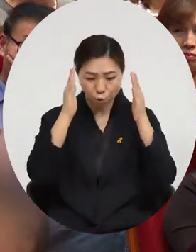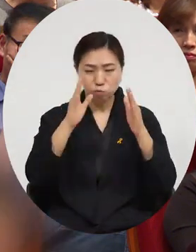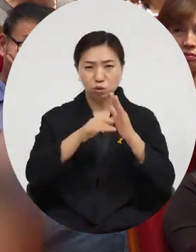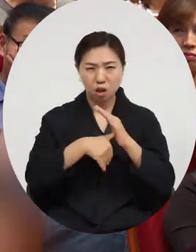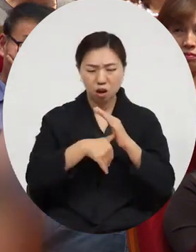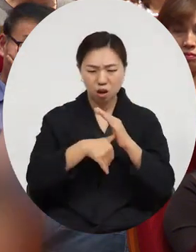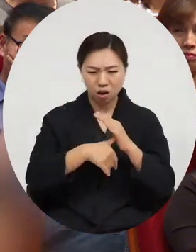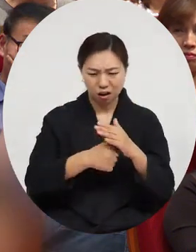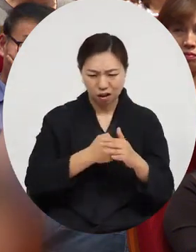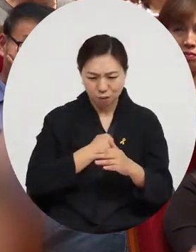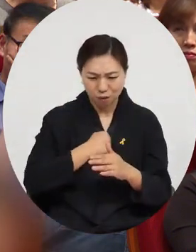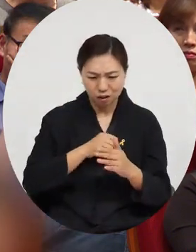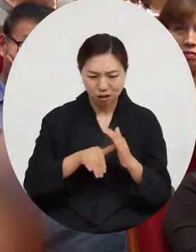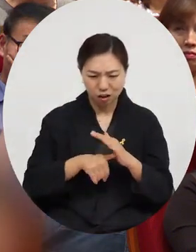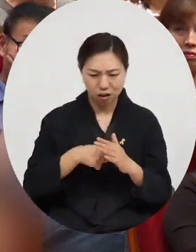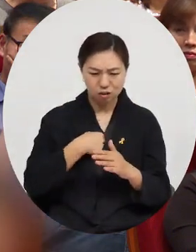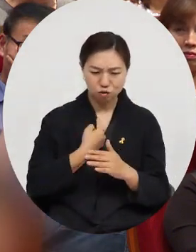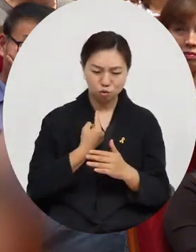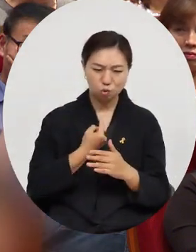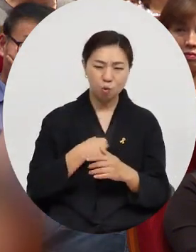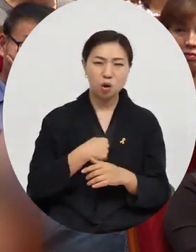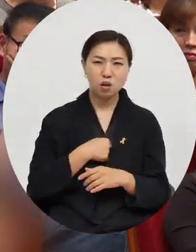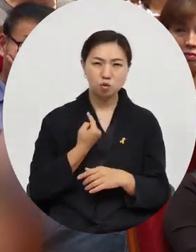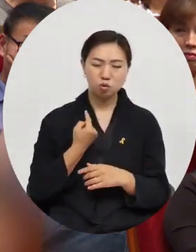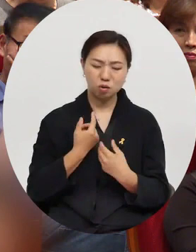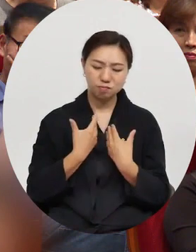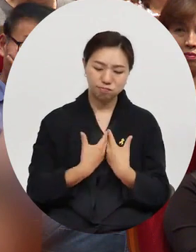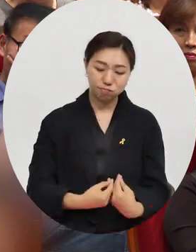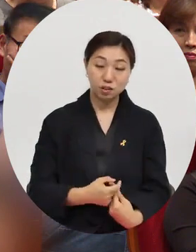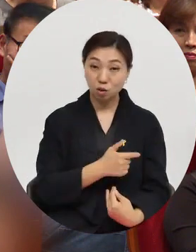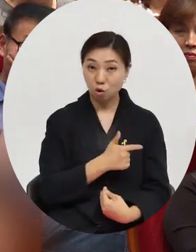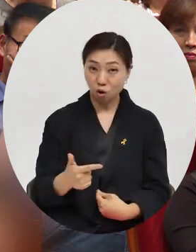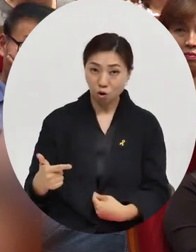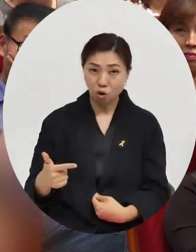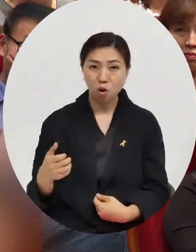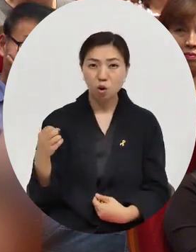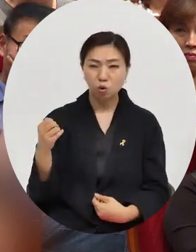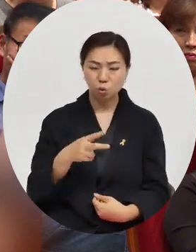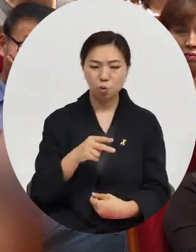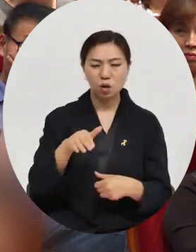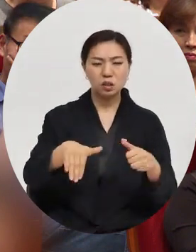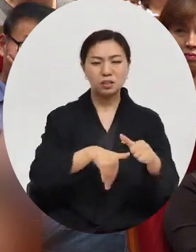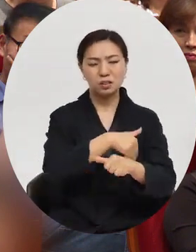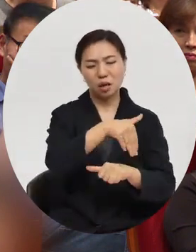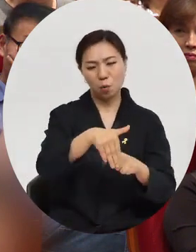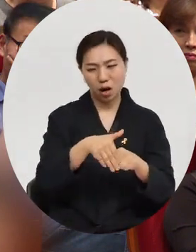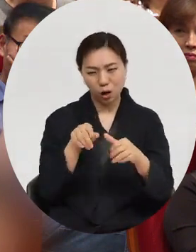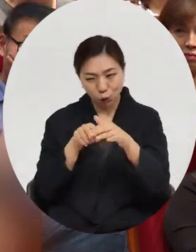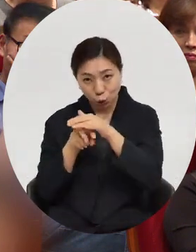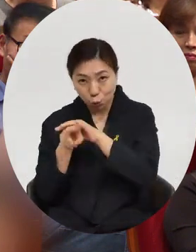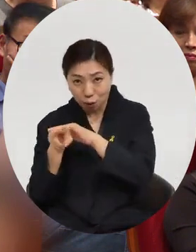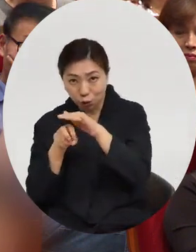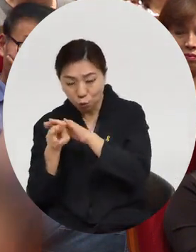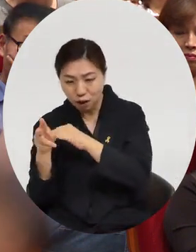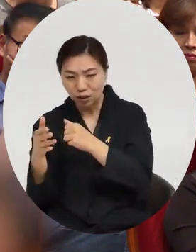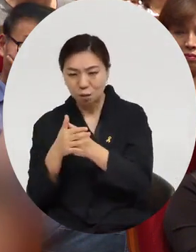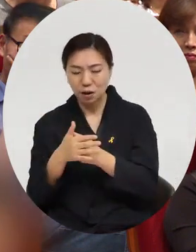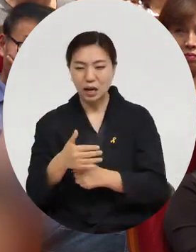막힐 때마다 자괴감도 좀 많이 들고, 그 상황을 자꾸 회피를 하다 보니까